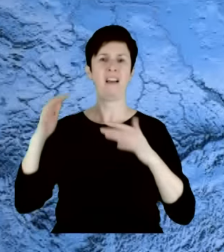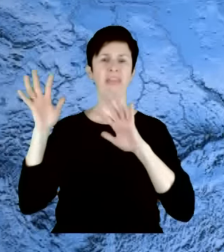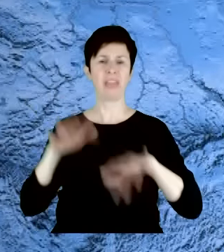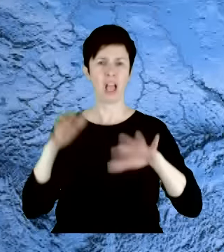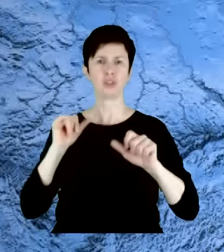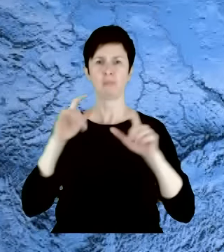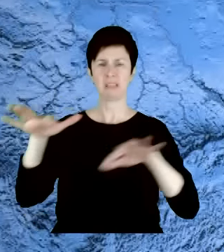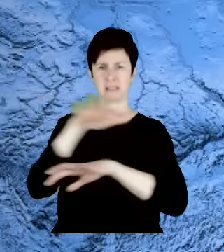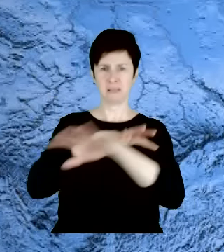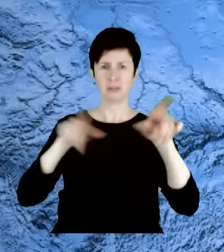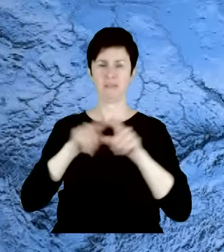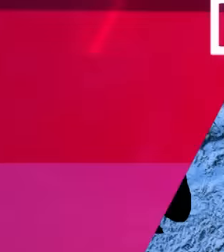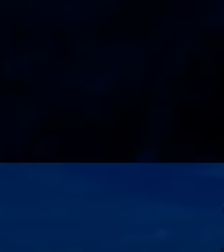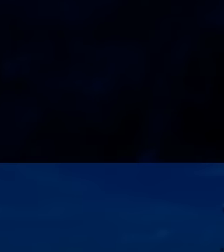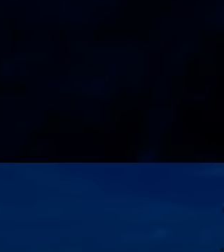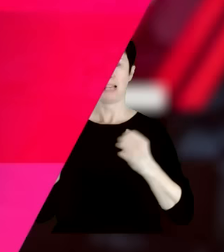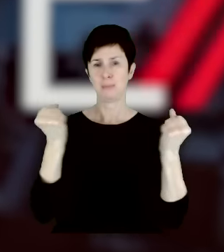i silne podmuchy wiatru.